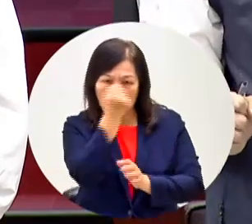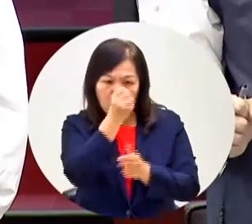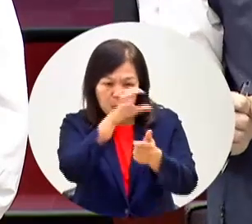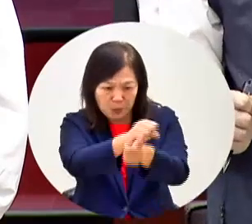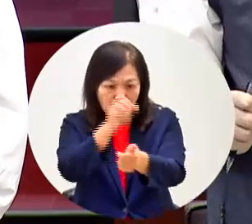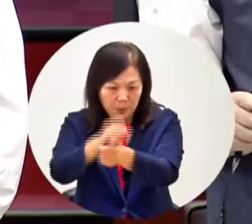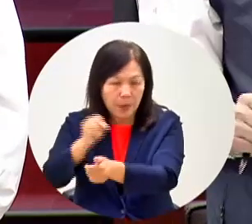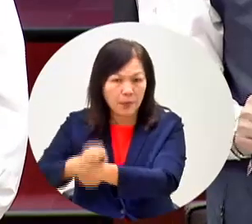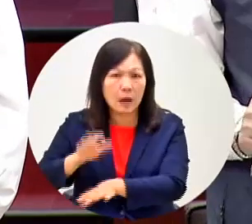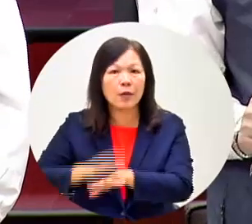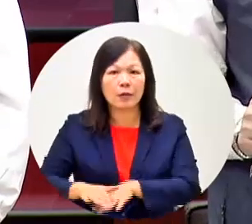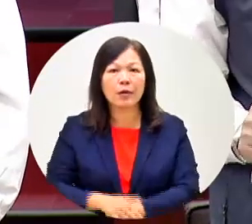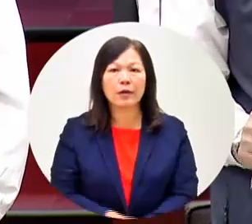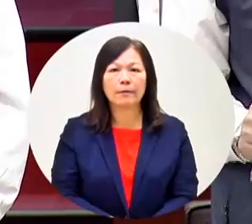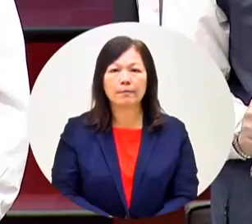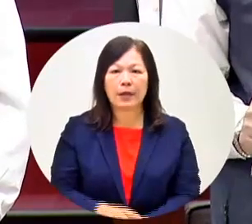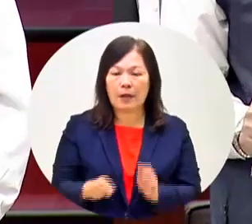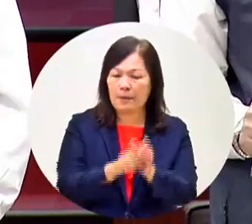高雄市的治安。